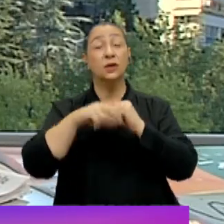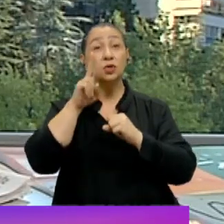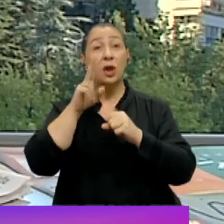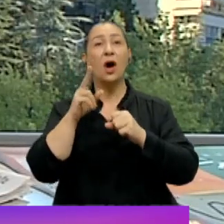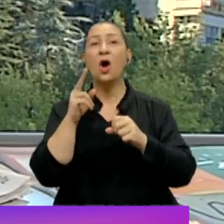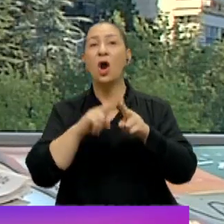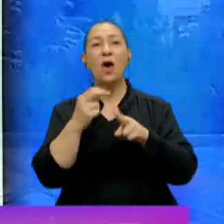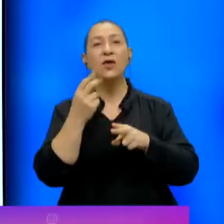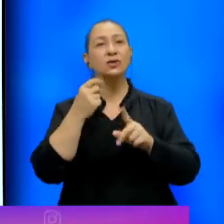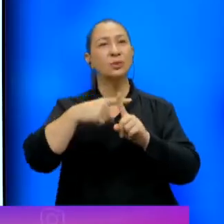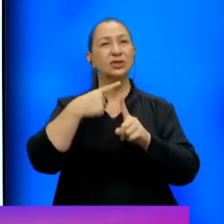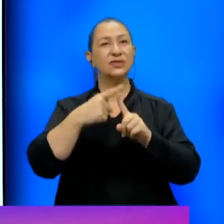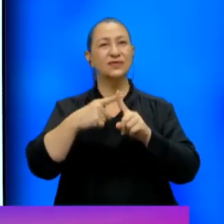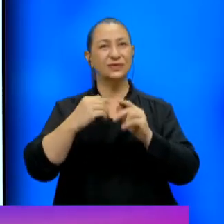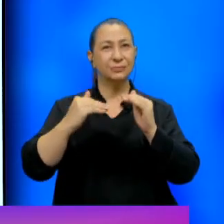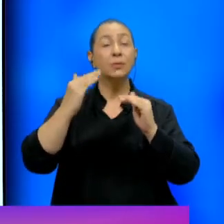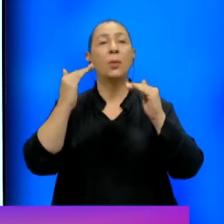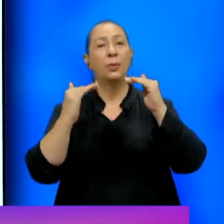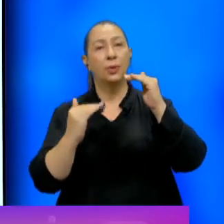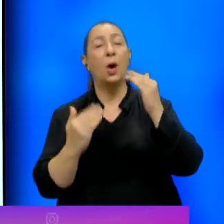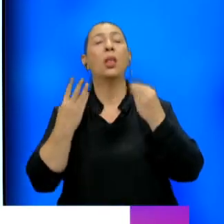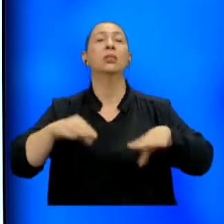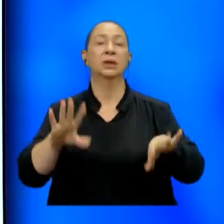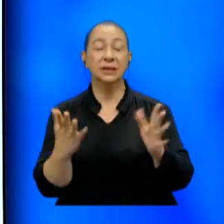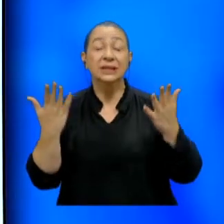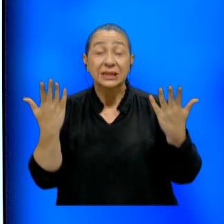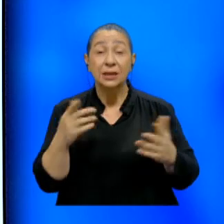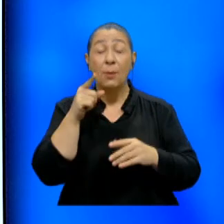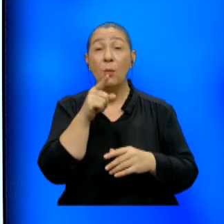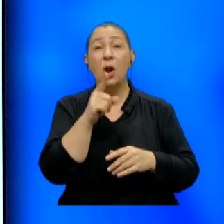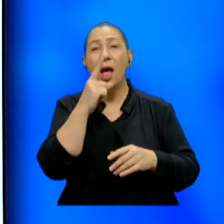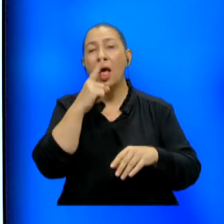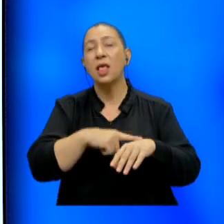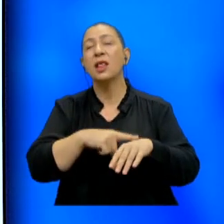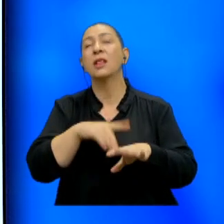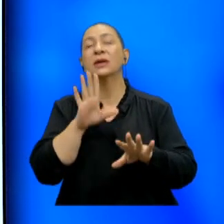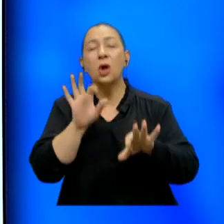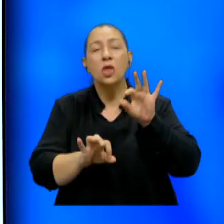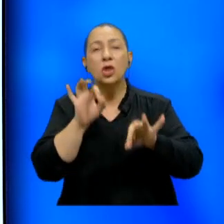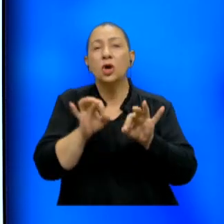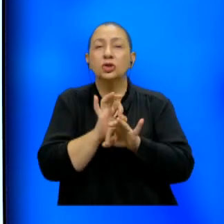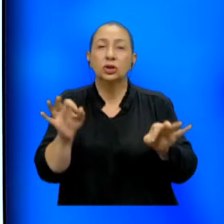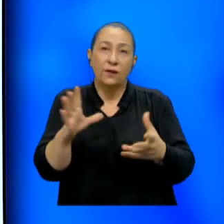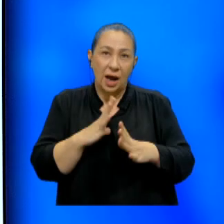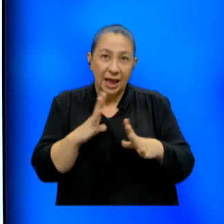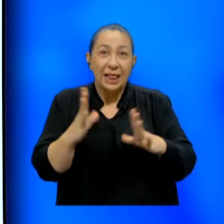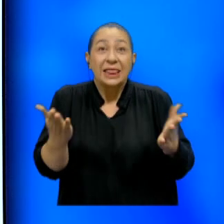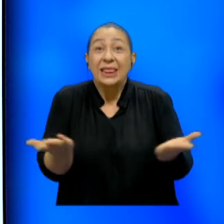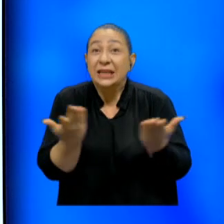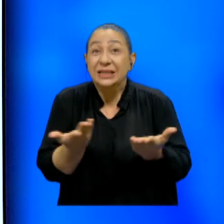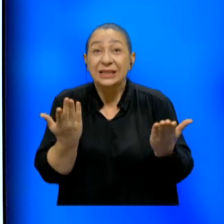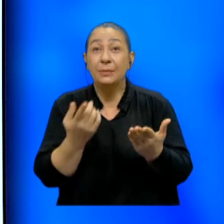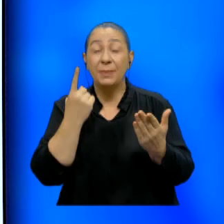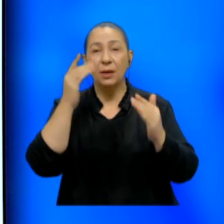vaka sayılarında beklediğimiz düşüşler gerçekleşmedi. Zaten böyle inanılmaz bir kontrolsüzlük varken nasıl